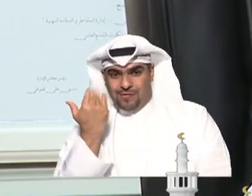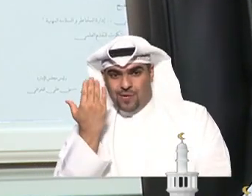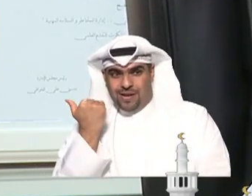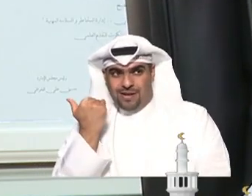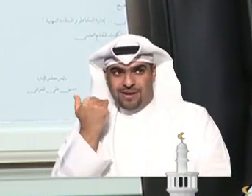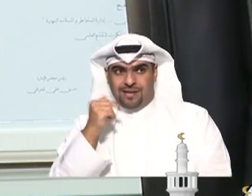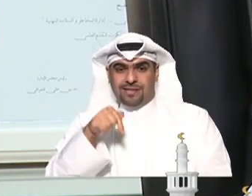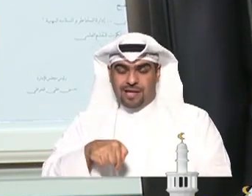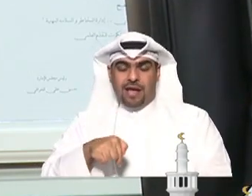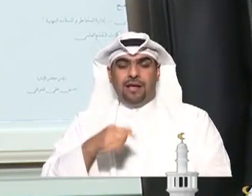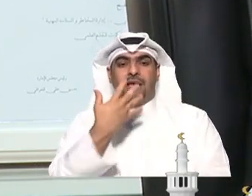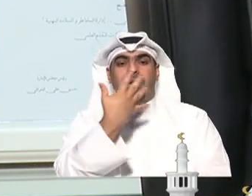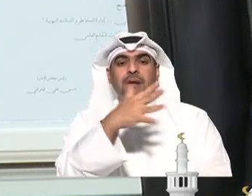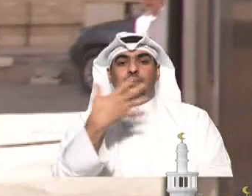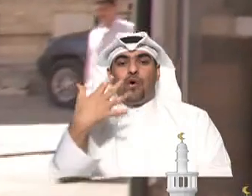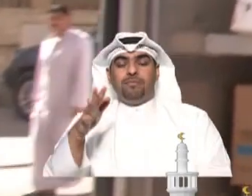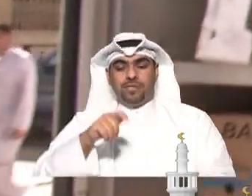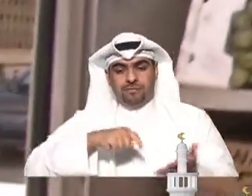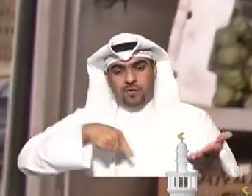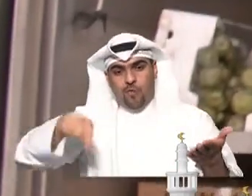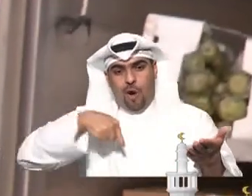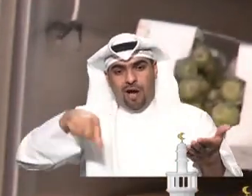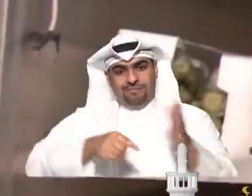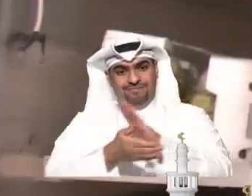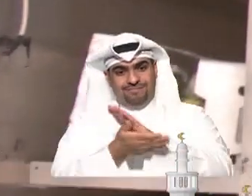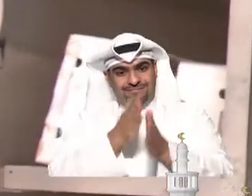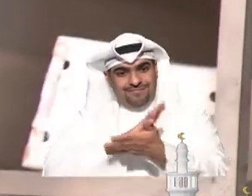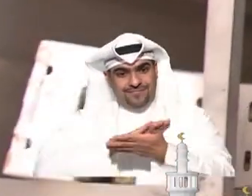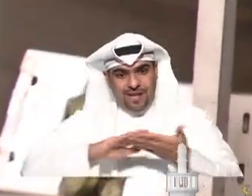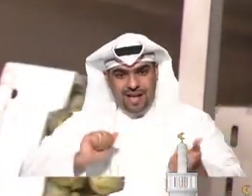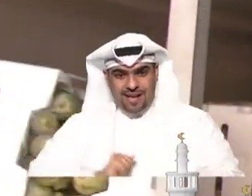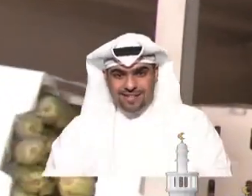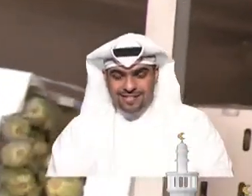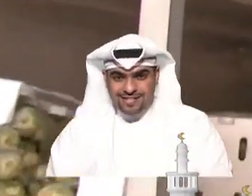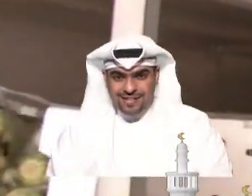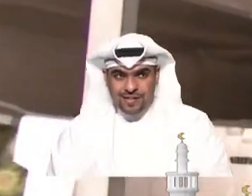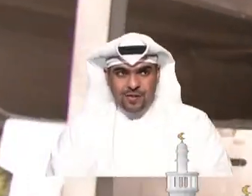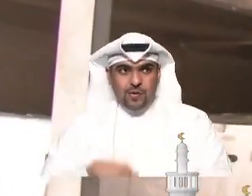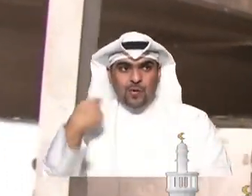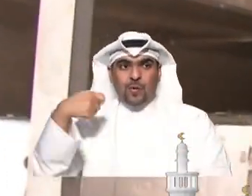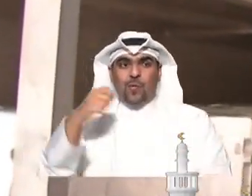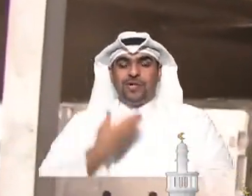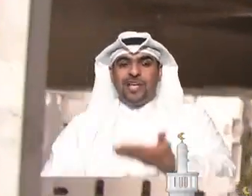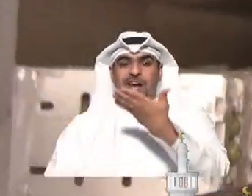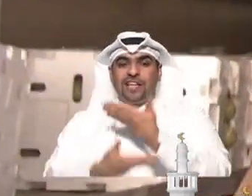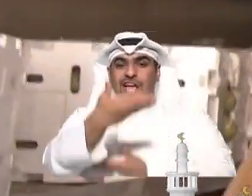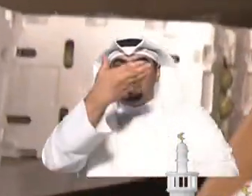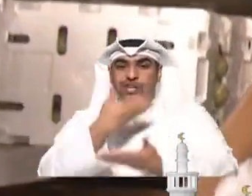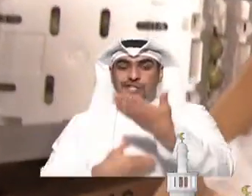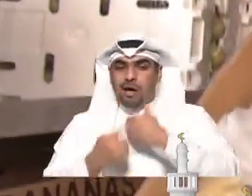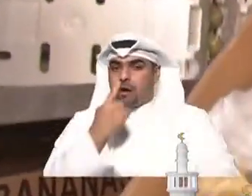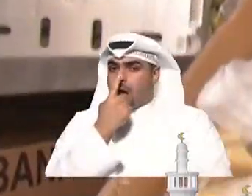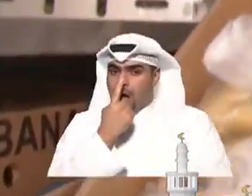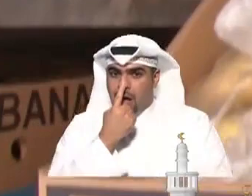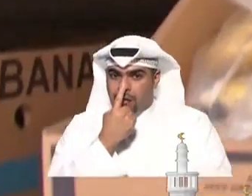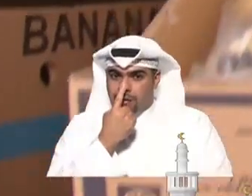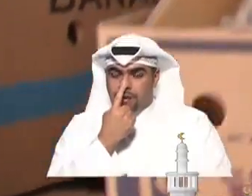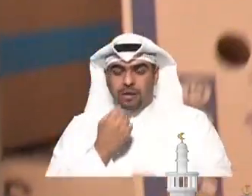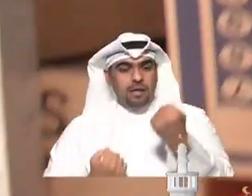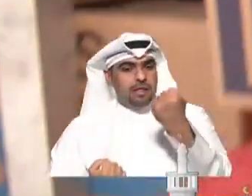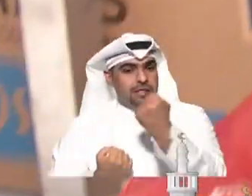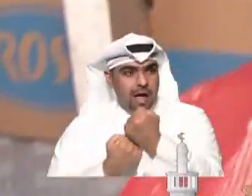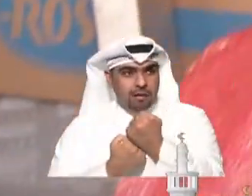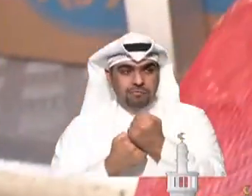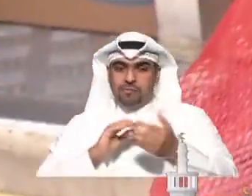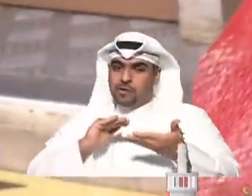وقعوا في الإقرار واعتمدوا الإقرار. وأكدت الهيئة العامة للقوى العاملة على تقديم كل أوجه الدعم لنشاط المركبات المتنقلة في